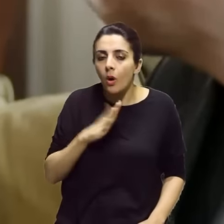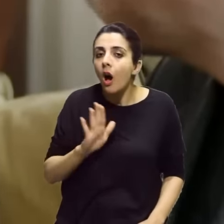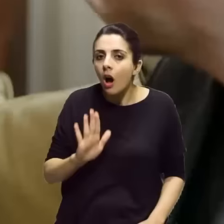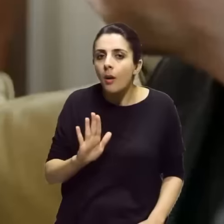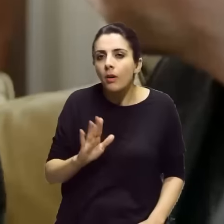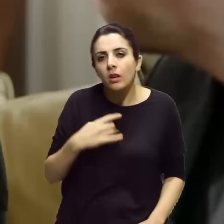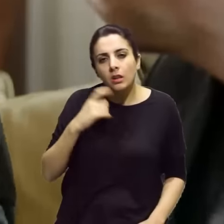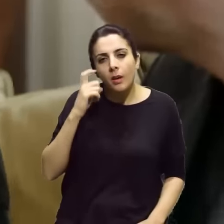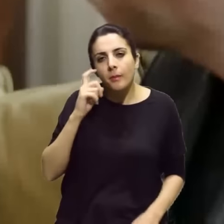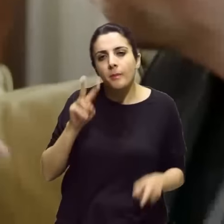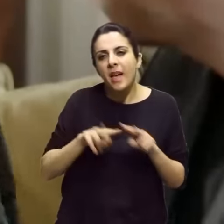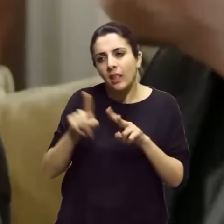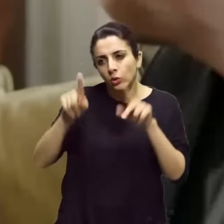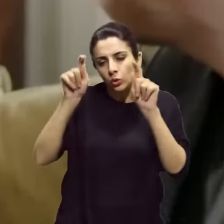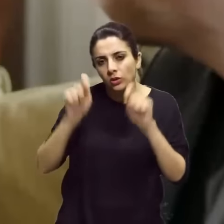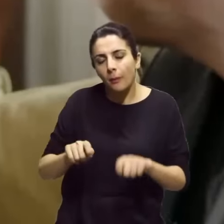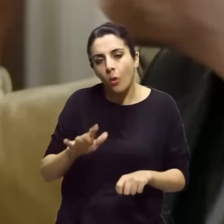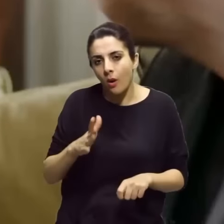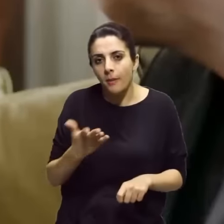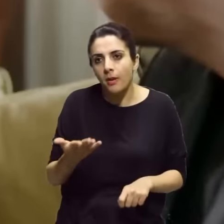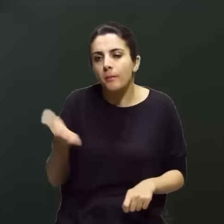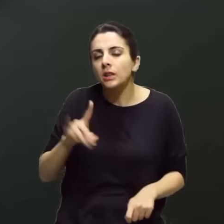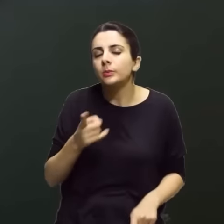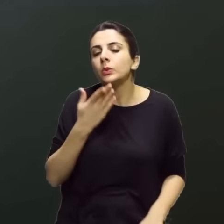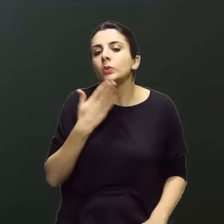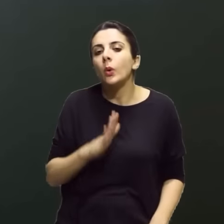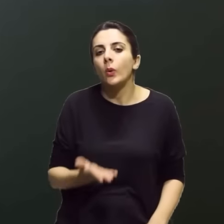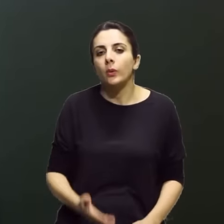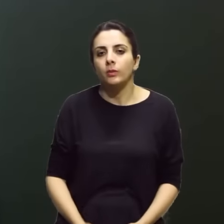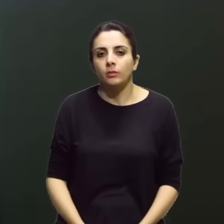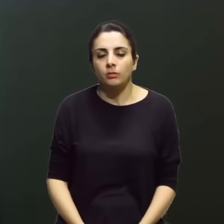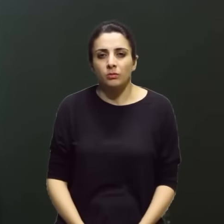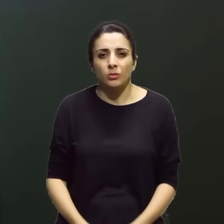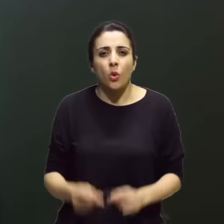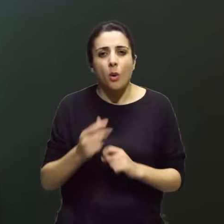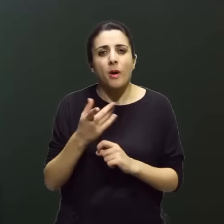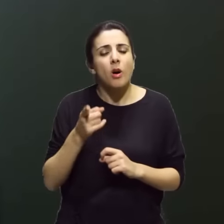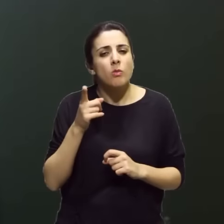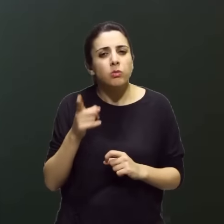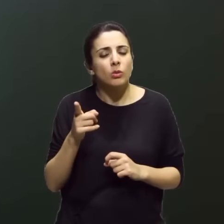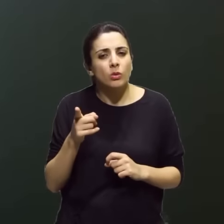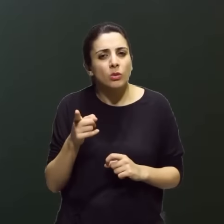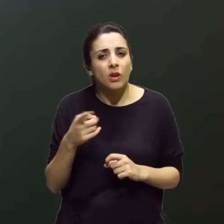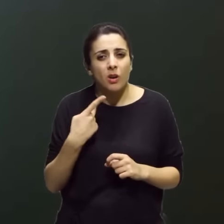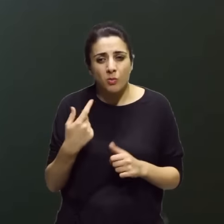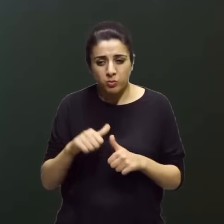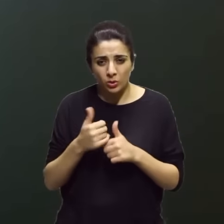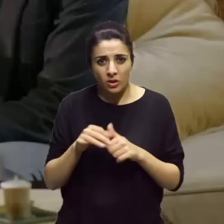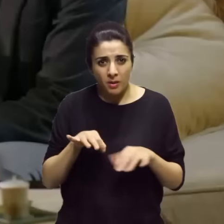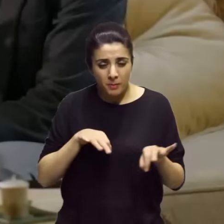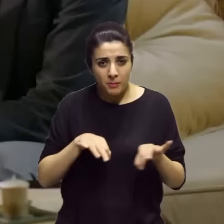Ama olsa olsa Menteş'le alakalı biridir. Başka ne olabilir? Ömer, bu bizim boşanma